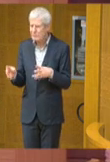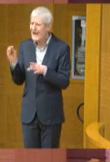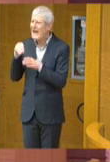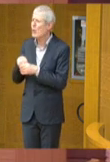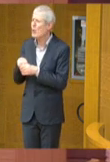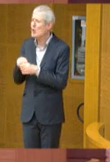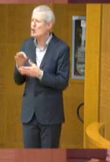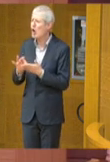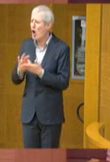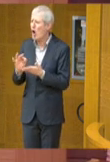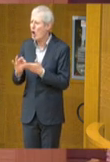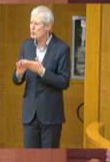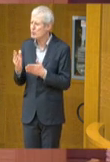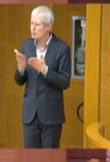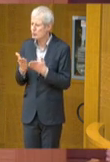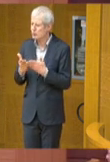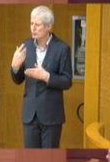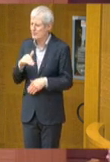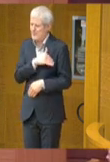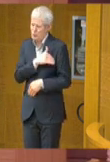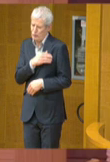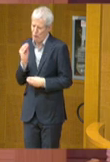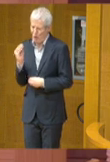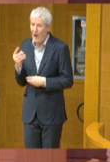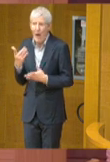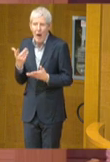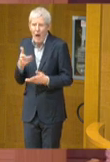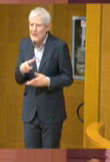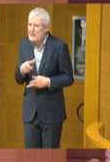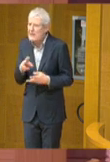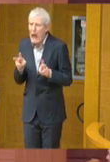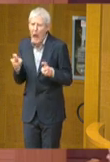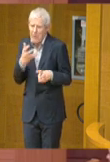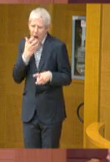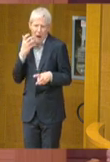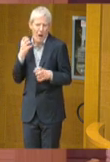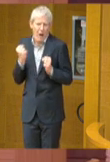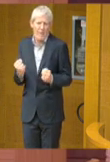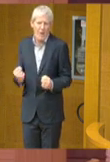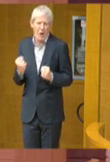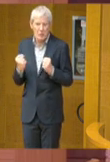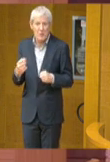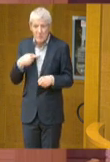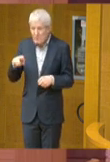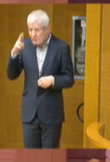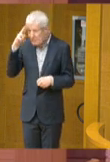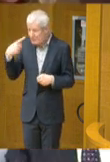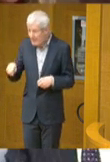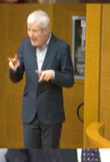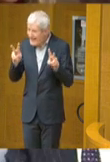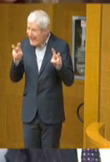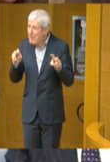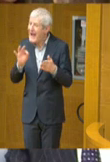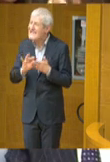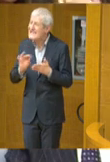dei giovani con disabilità, un tema sicuramente di fondamentale importanza. Intervengo brevemente per ricordare che il tema dell'istruzione